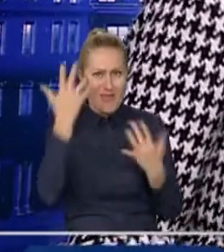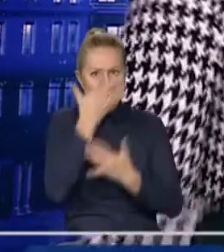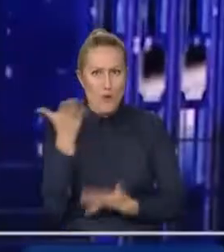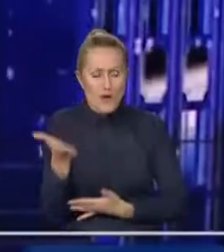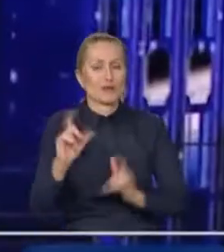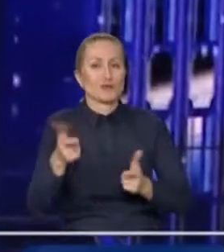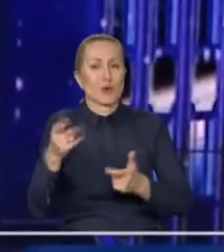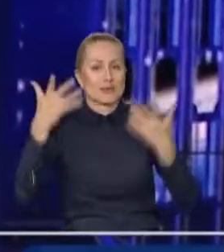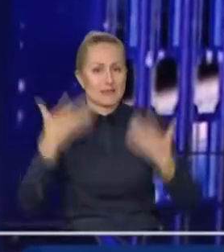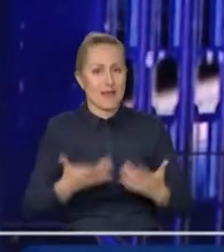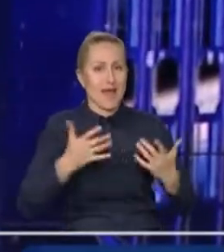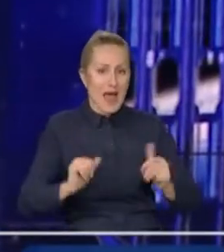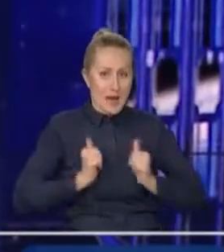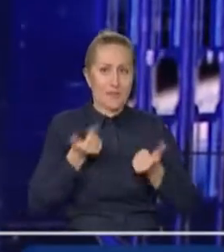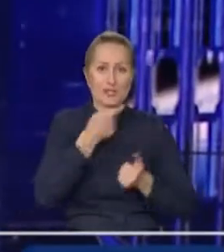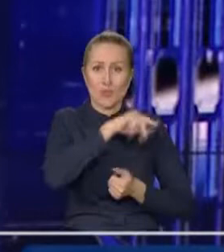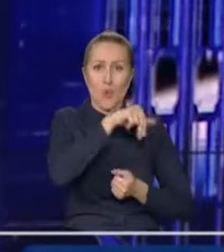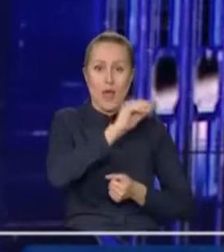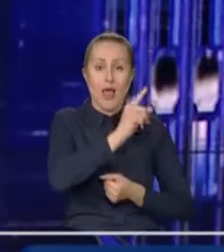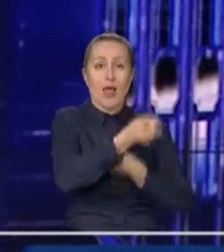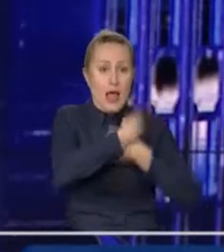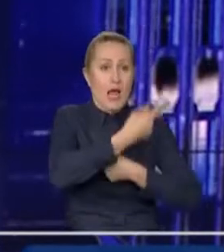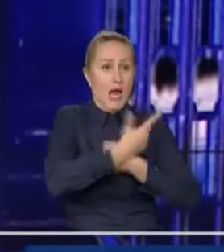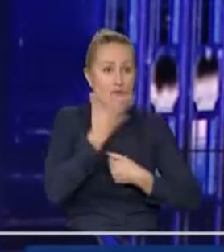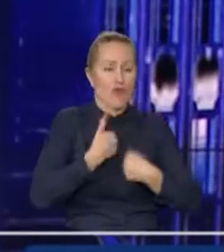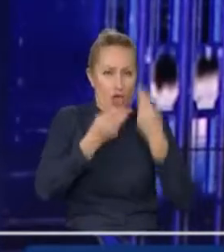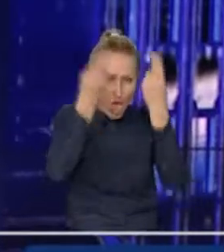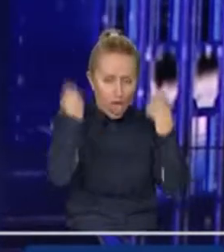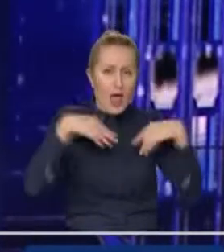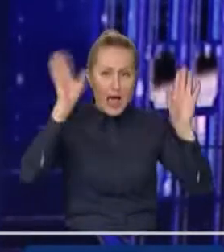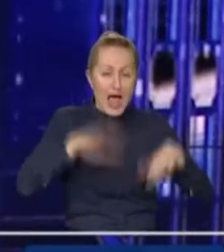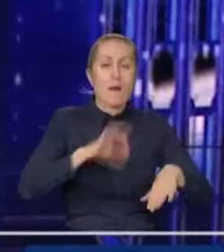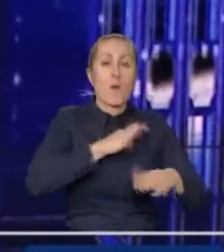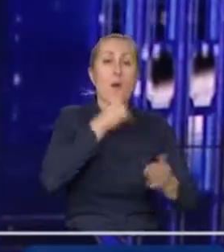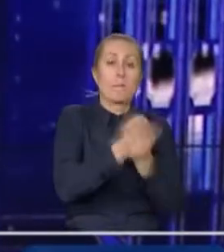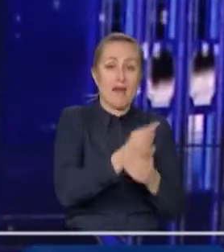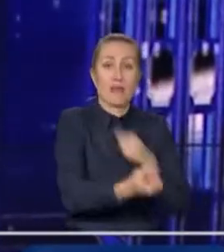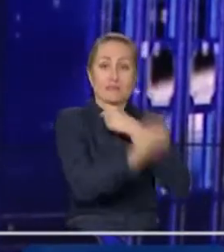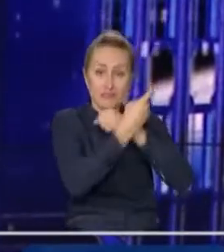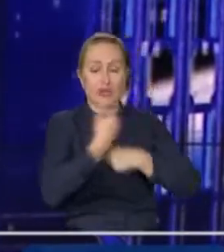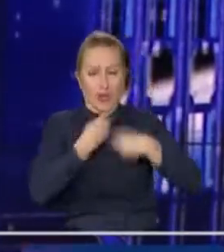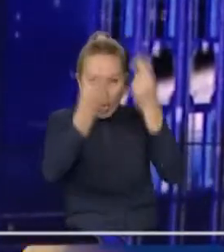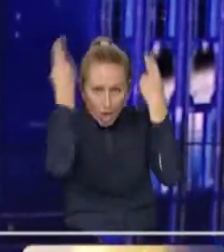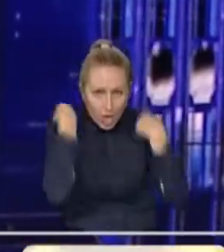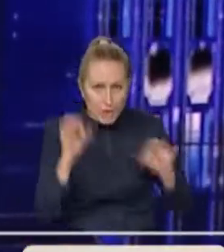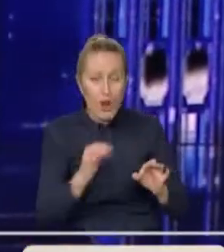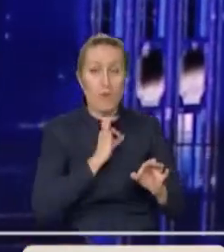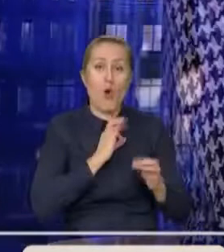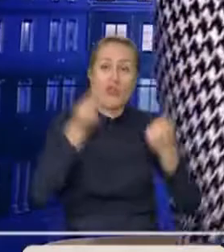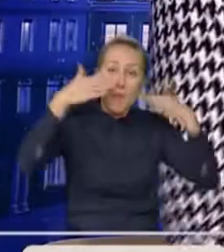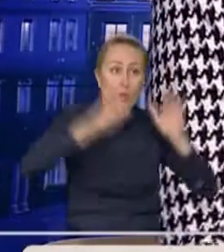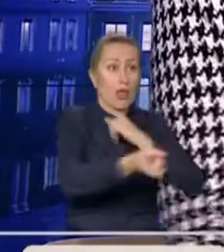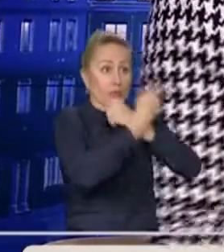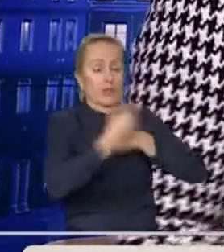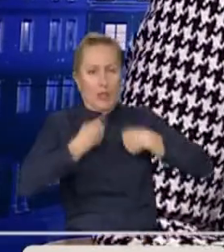to, żebyśmy tak na wszystko, co ta Unia Europejska mówi, na podważanie naszego systemu prawnego, na podważanie naszej suwerenności, żeby pan się zgadzał.